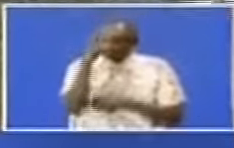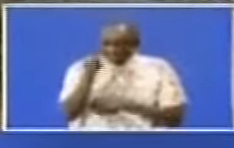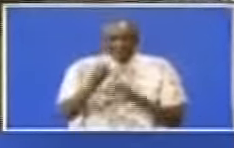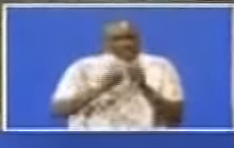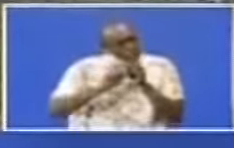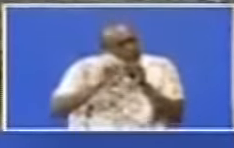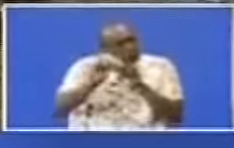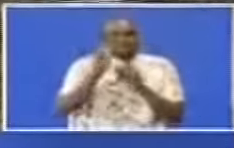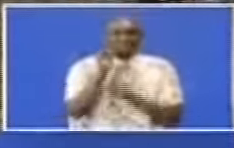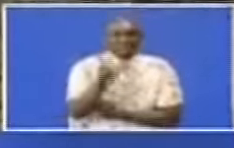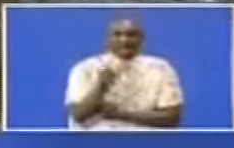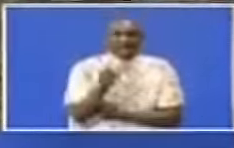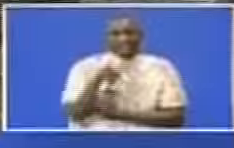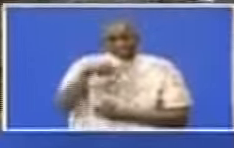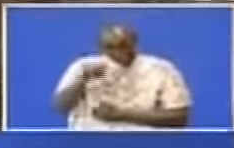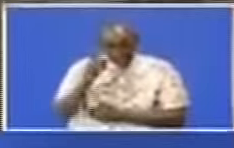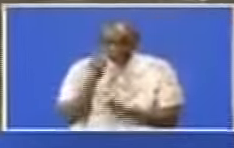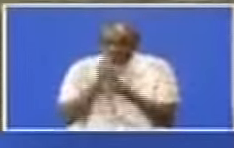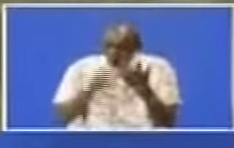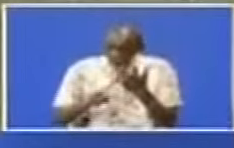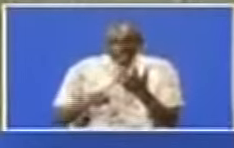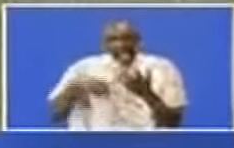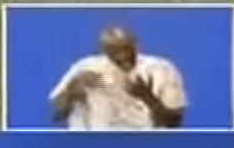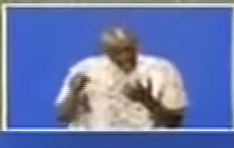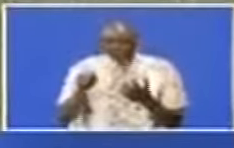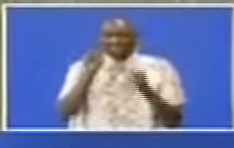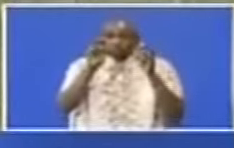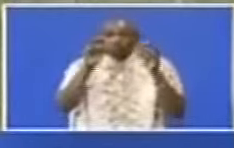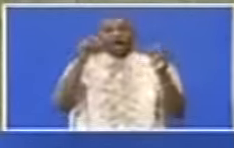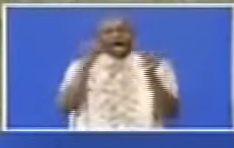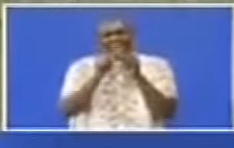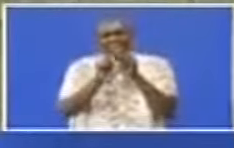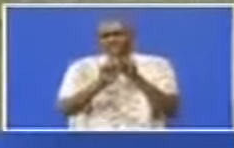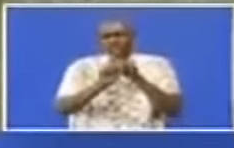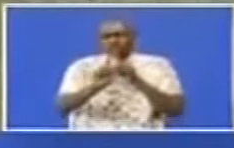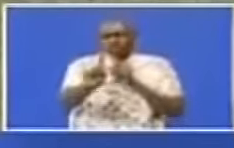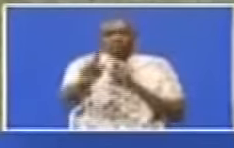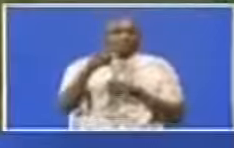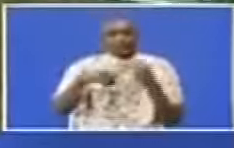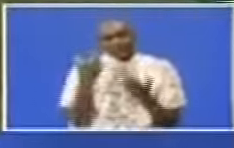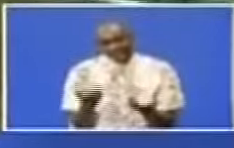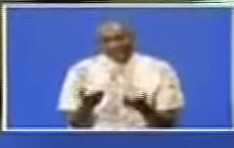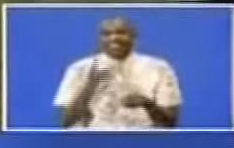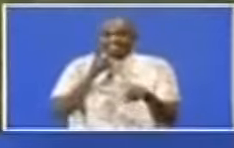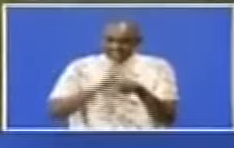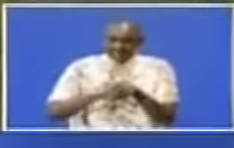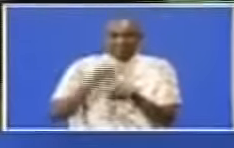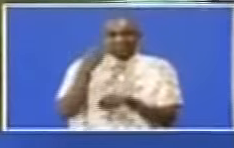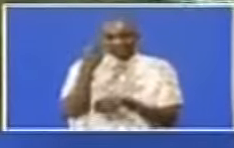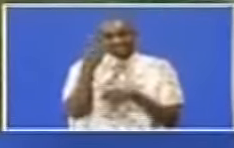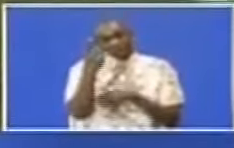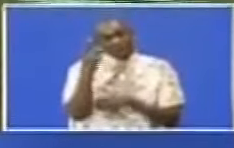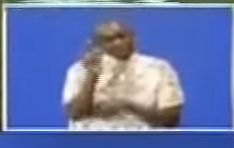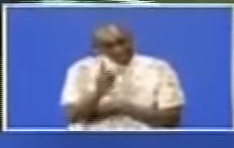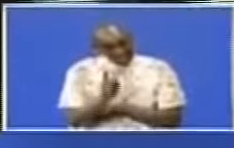Aprot alidhihirisha ubabe wake kwenye mbio hizo kwa kuonyesha kivumbi wapinzani wake kwa kutoa ushindi baada ya yeye kukata utepe kwa dakika